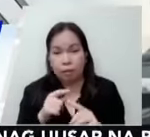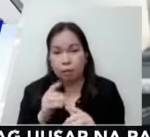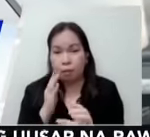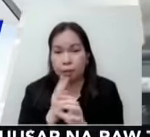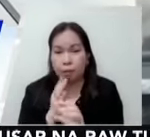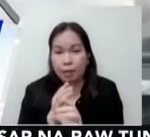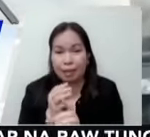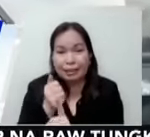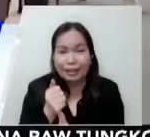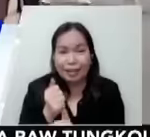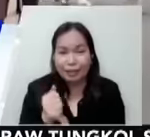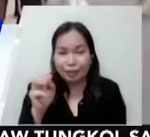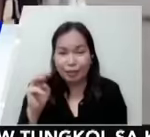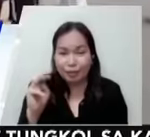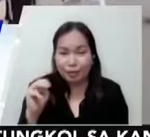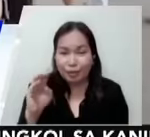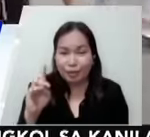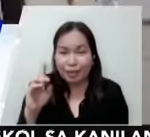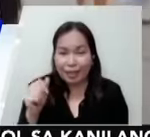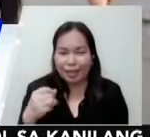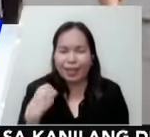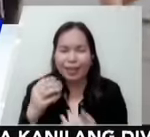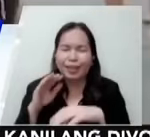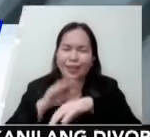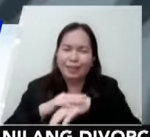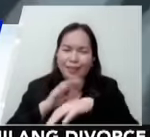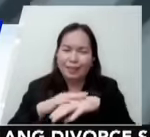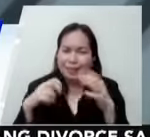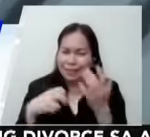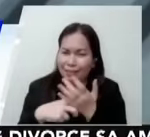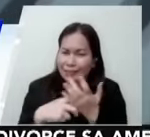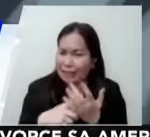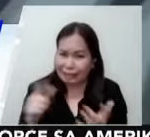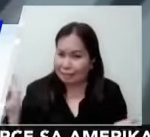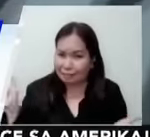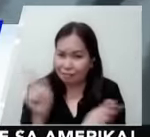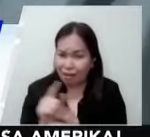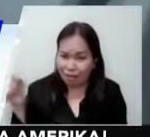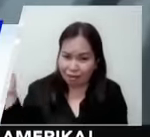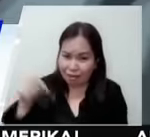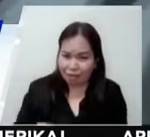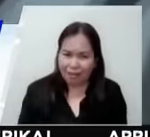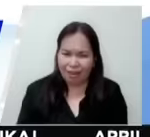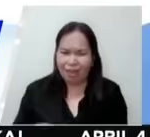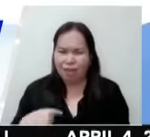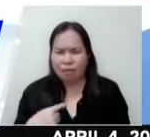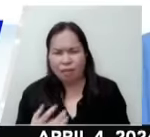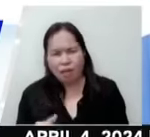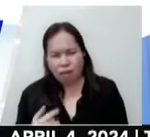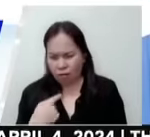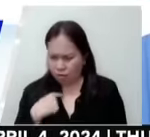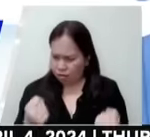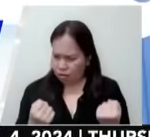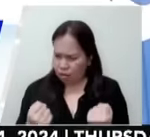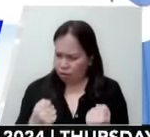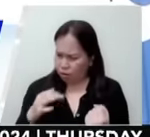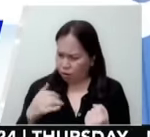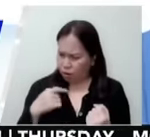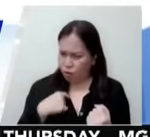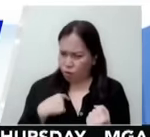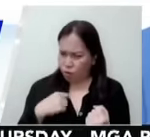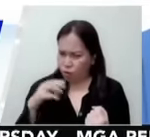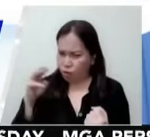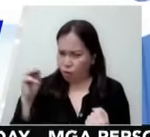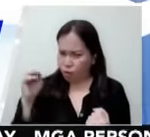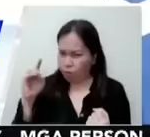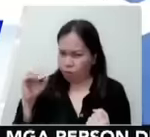MMDA na tinikitan dahil bawal rin sa busway. Teka muna, sabi ng driver. Ipinakita niya sa enforcer